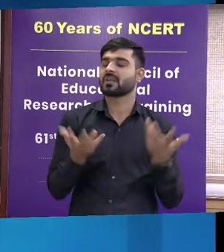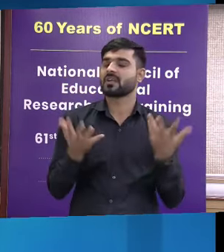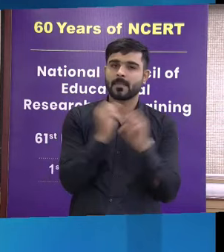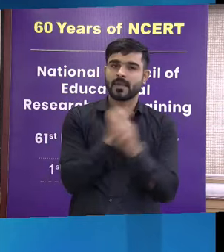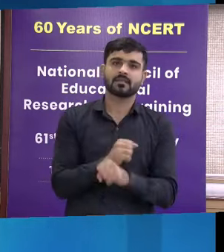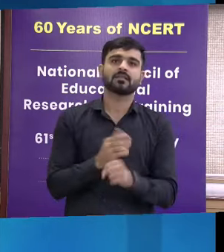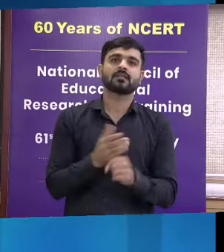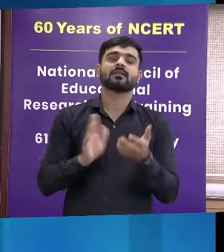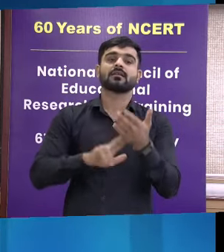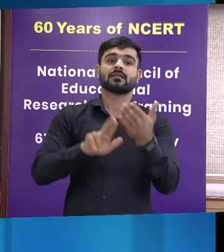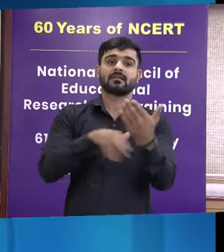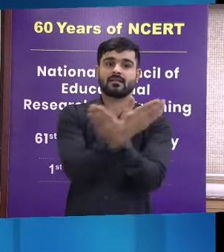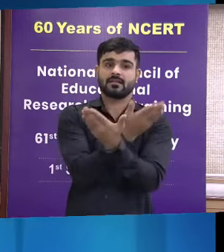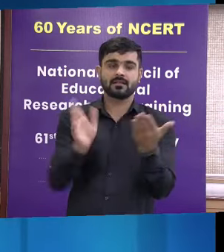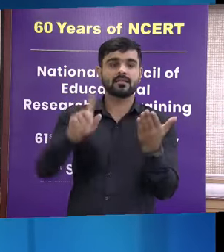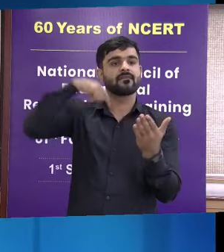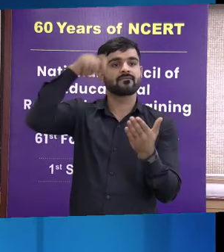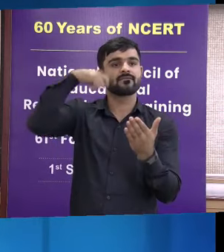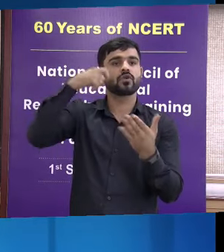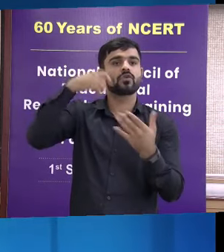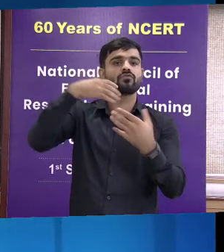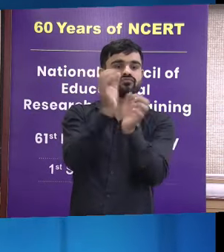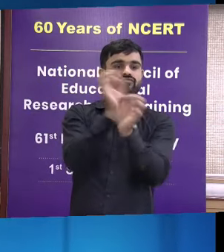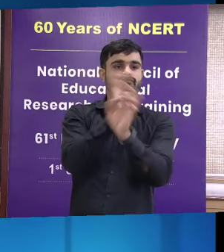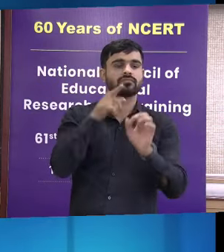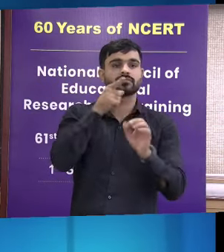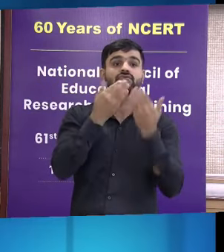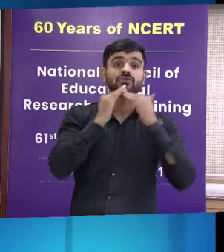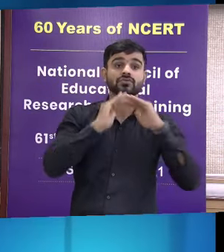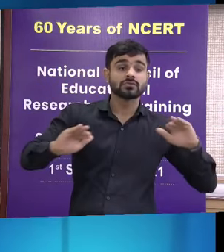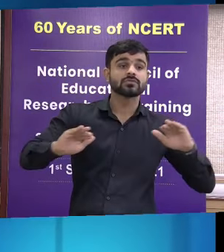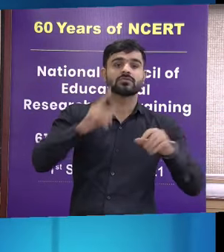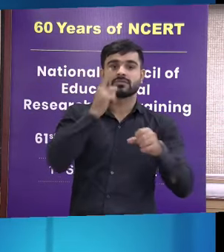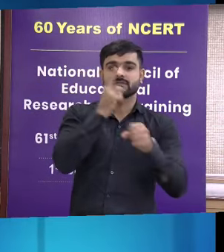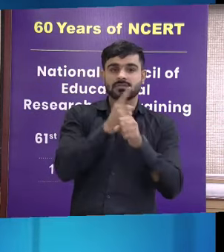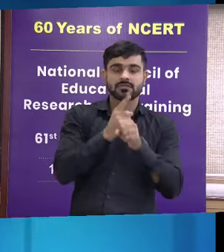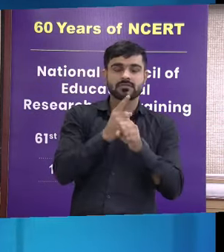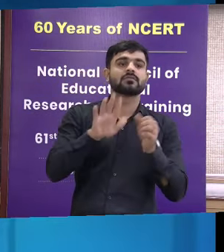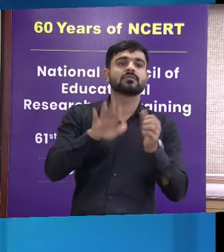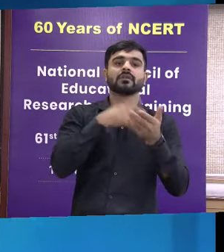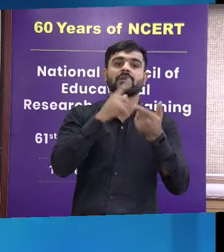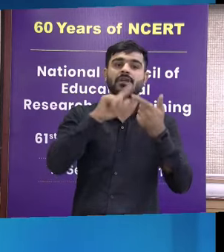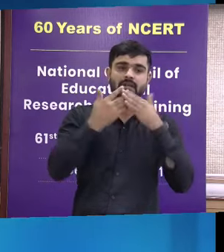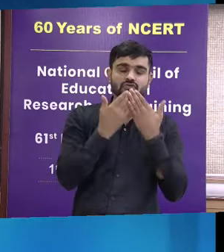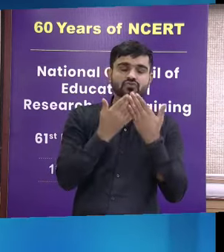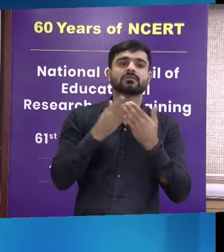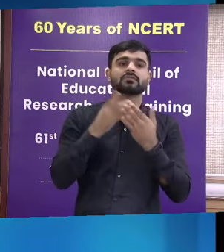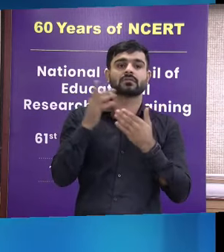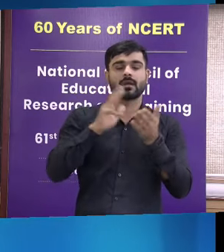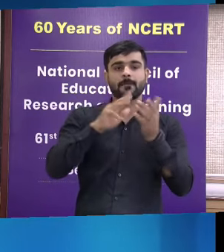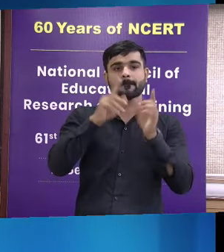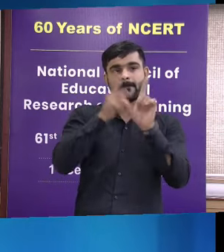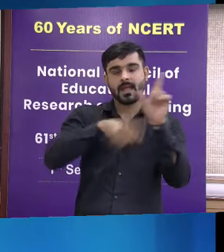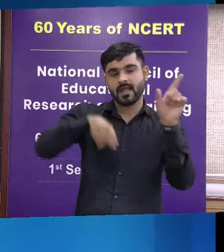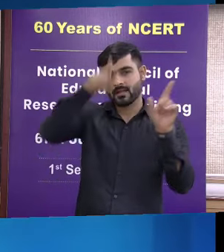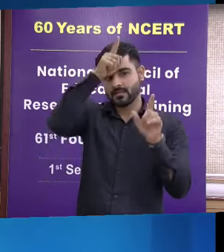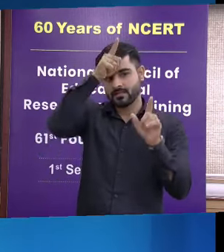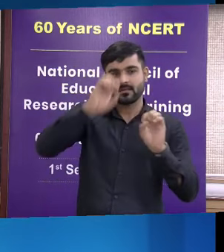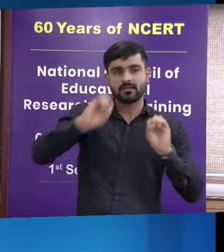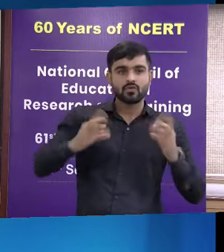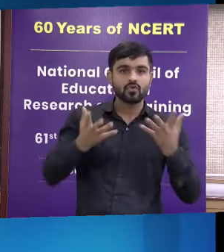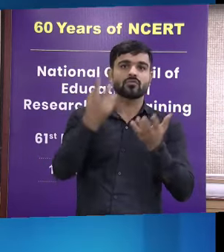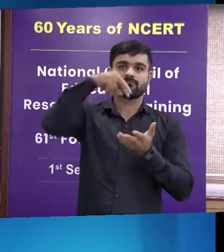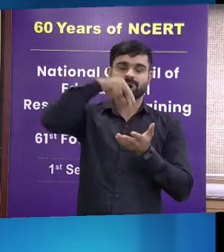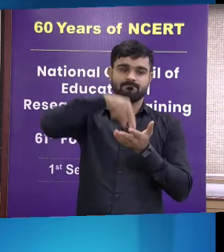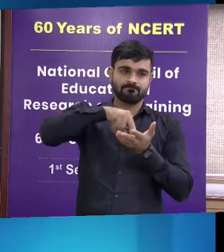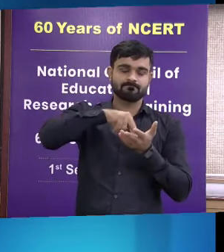A national anthem video has been created by the students of Regional Institute of Education, Mysuru. Let us all stand in the honor